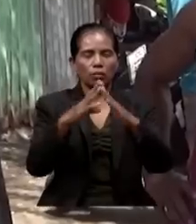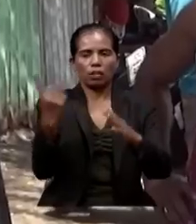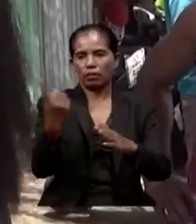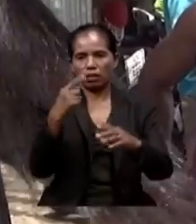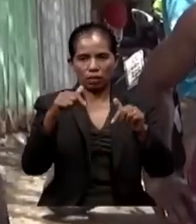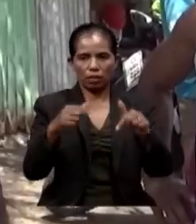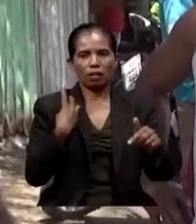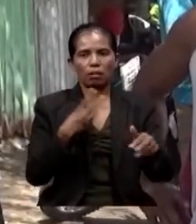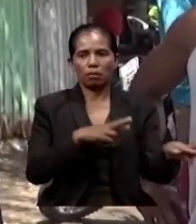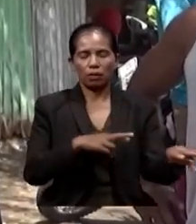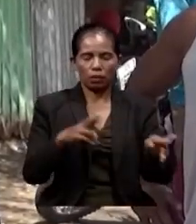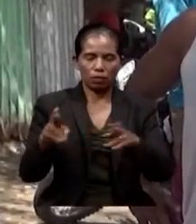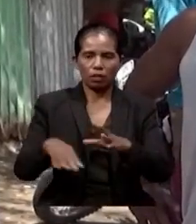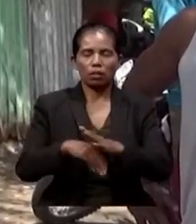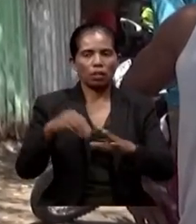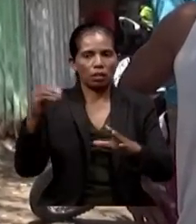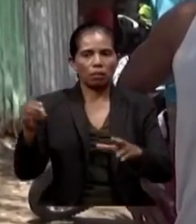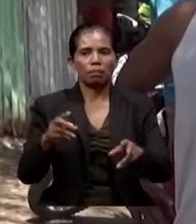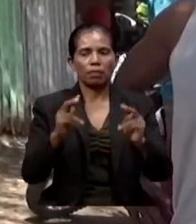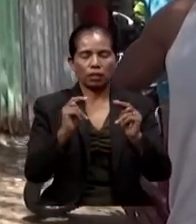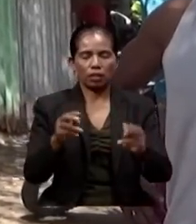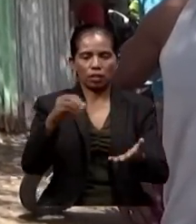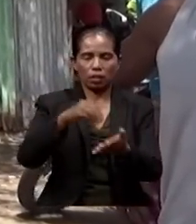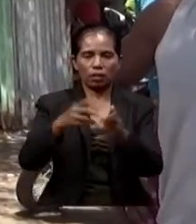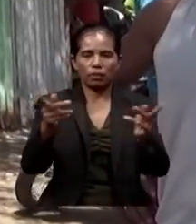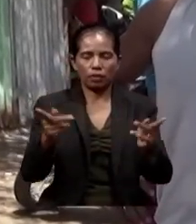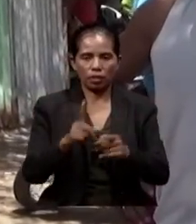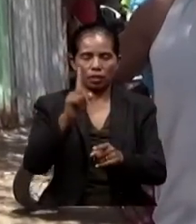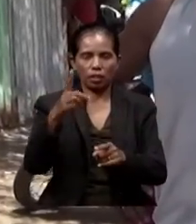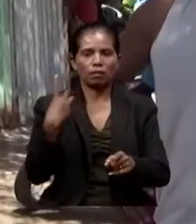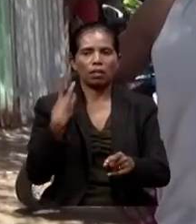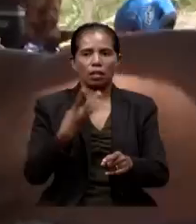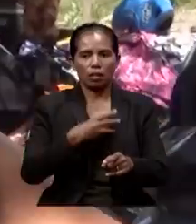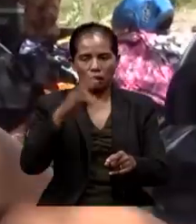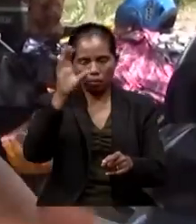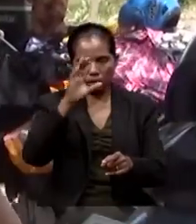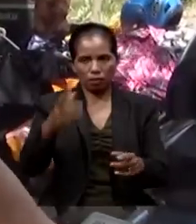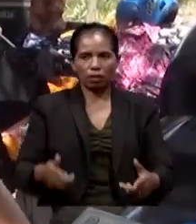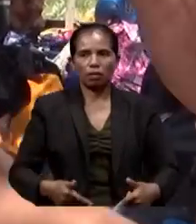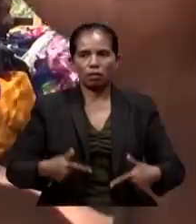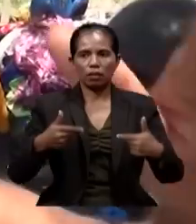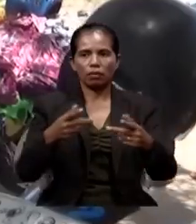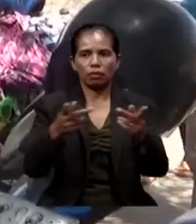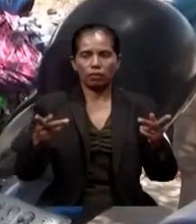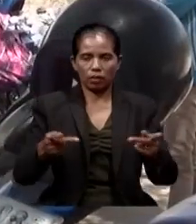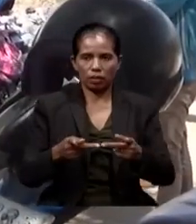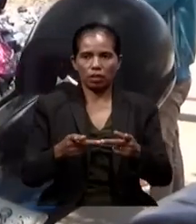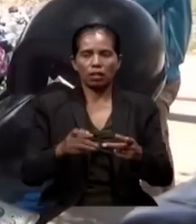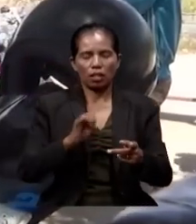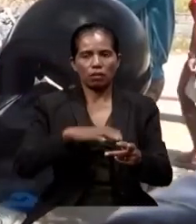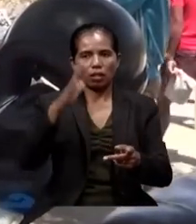ami pronto para to sai maybe ami persija mau sera tau fating ida ba ami para ami di buka vale moris fating nane fating